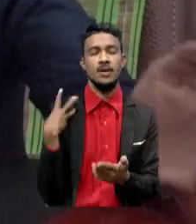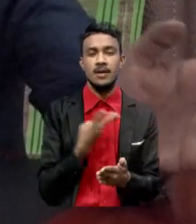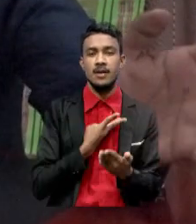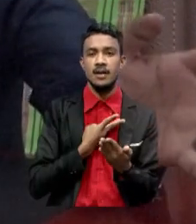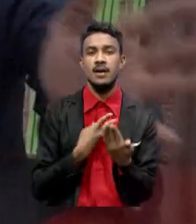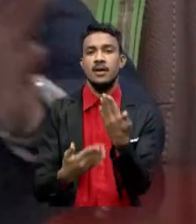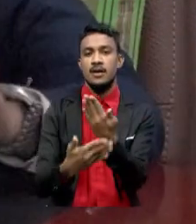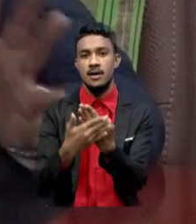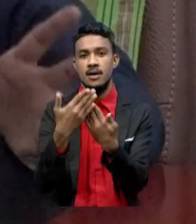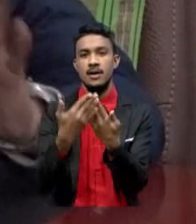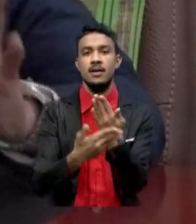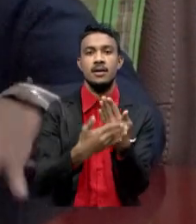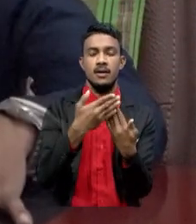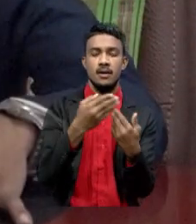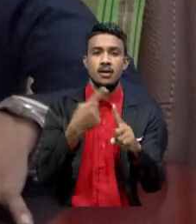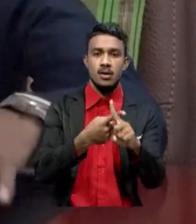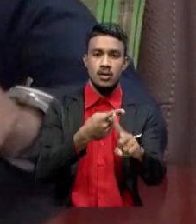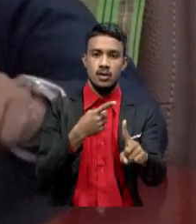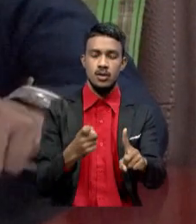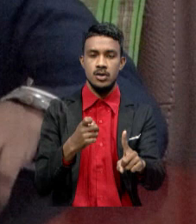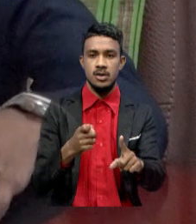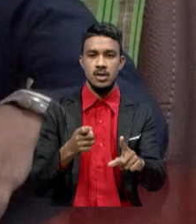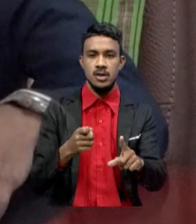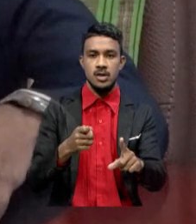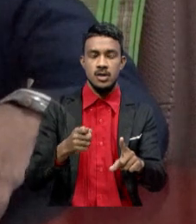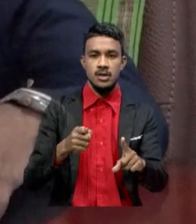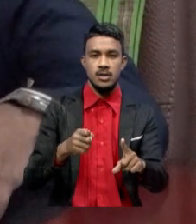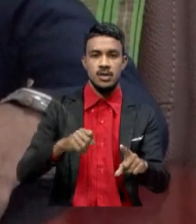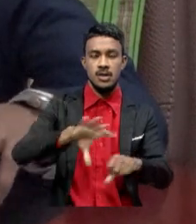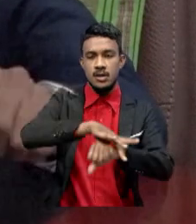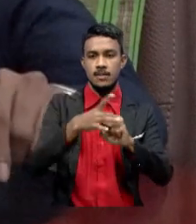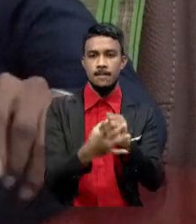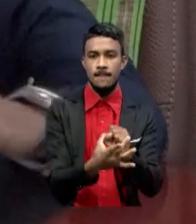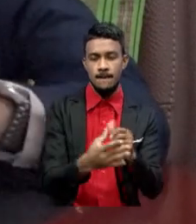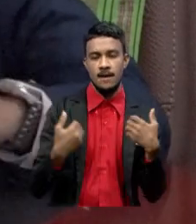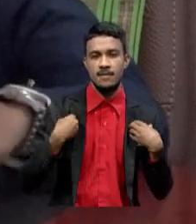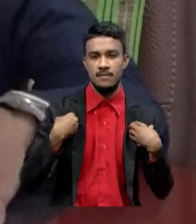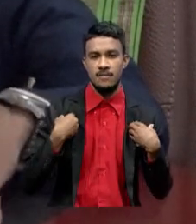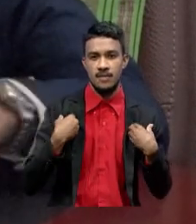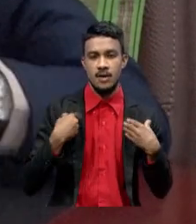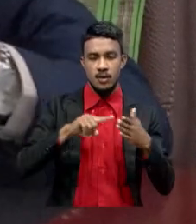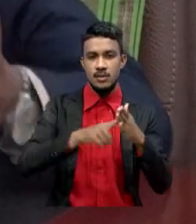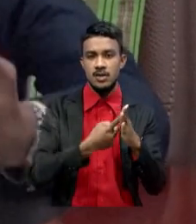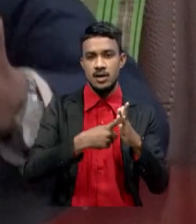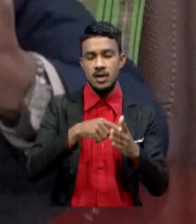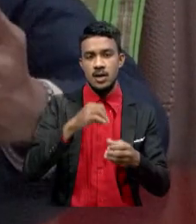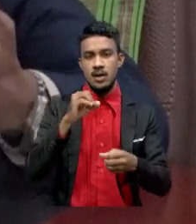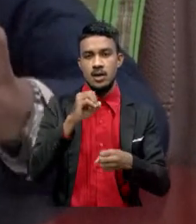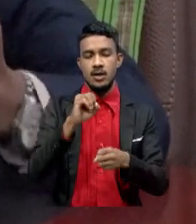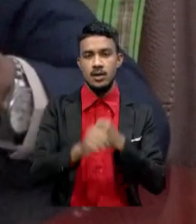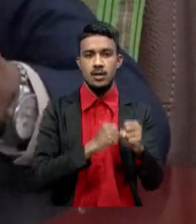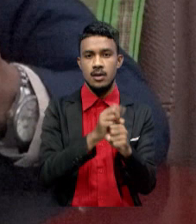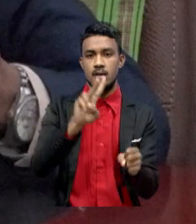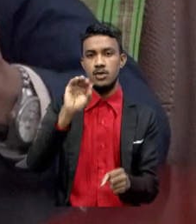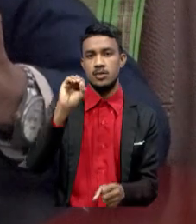kusi desde dari santera si perbedaan samrik, kusi 2002 sma itu agora, bersene identifika